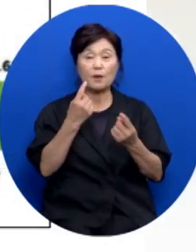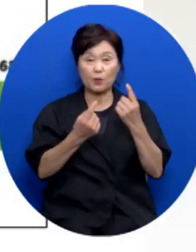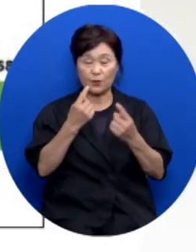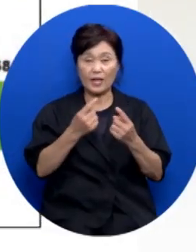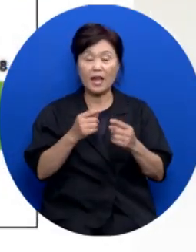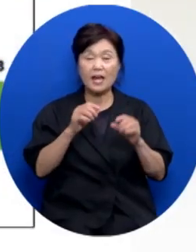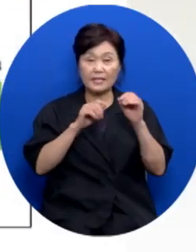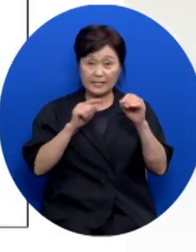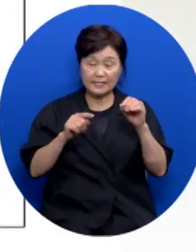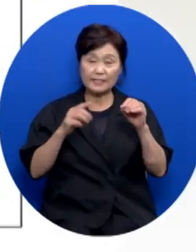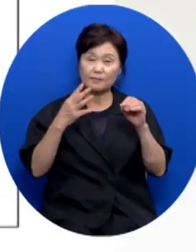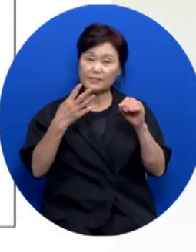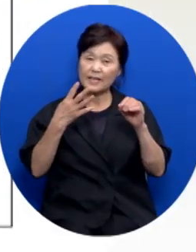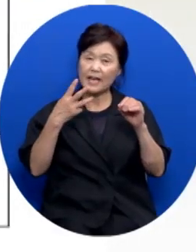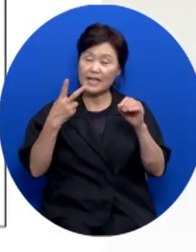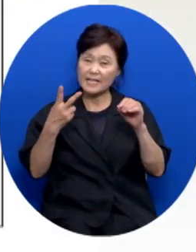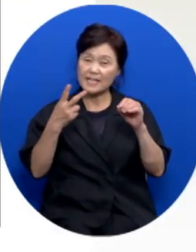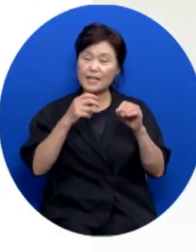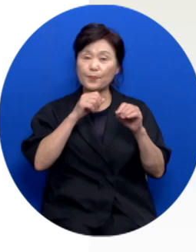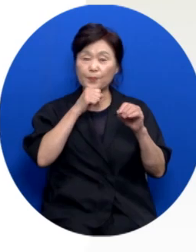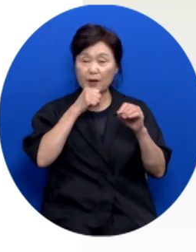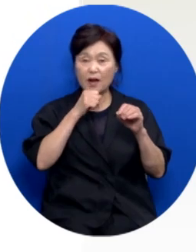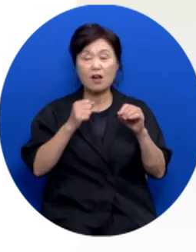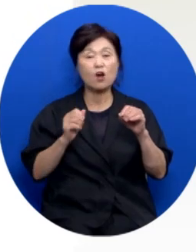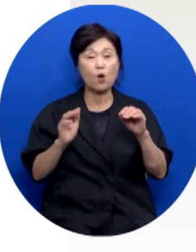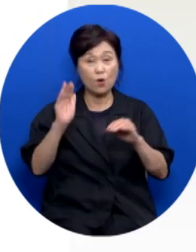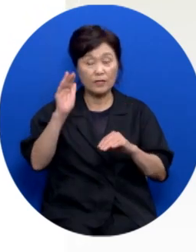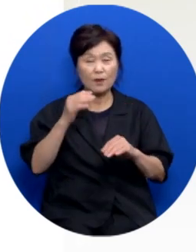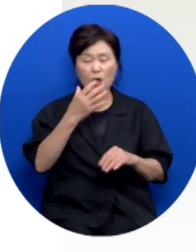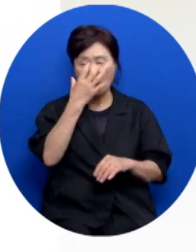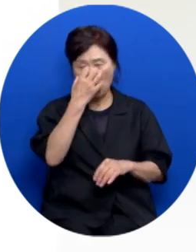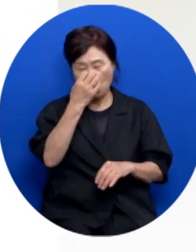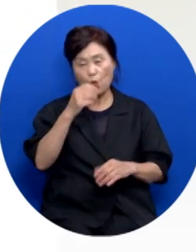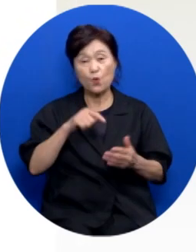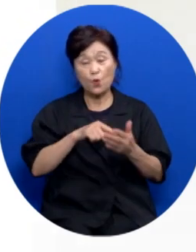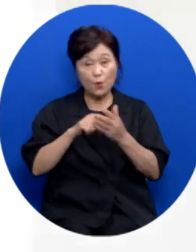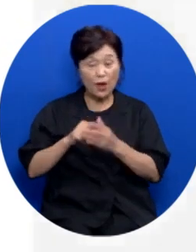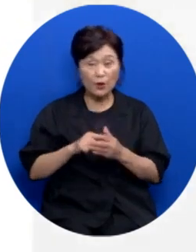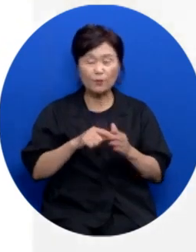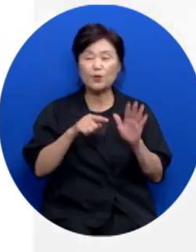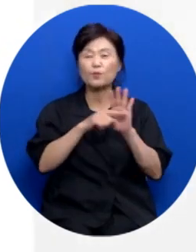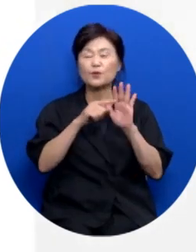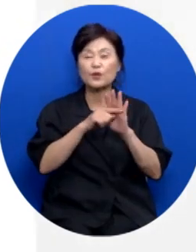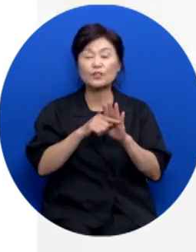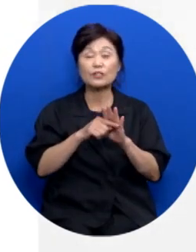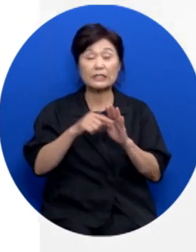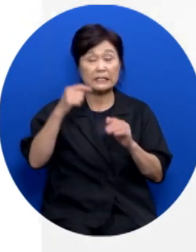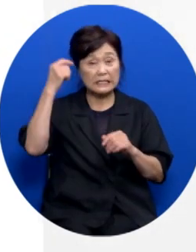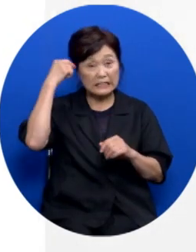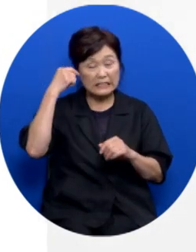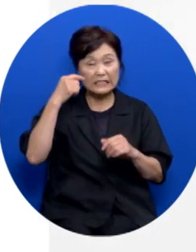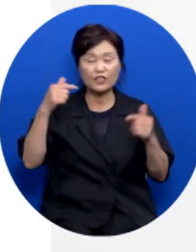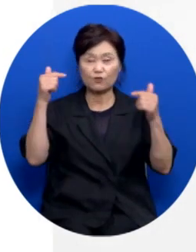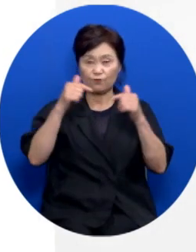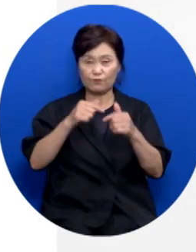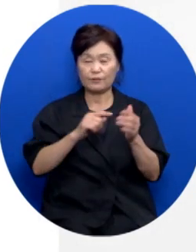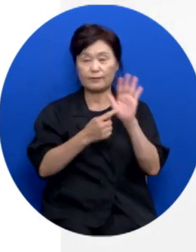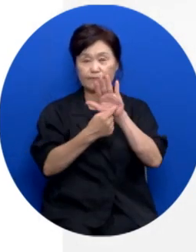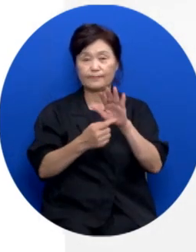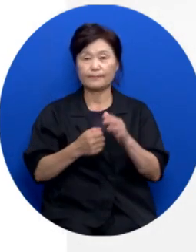2021년보다 0.42점 상승했으며 우울과 외로움 등 부정적인 감정은 모두 감소한 것으로